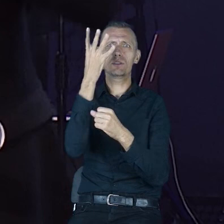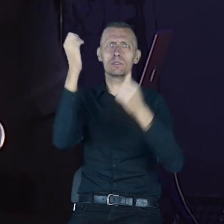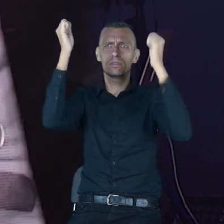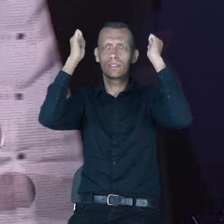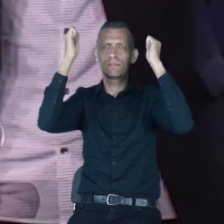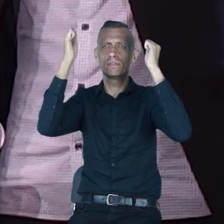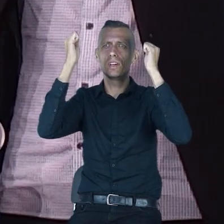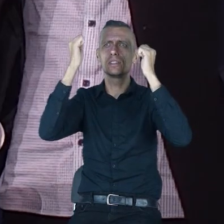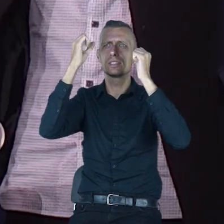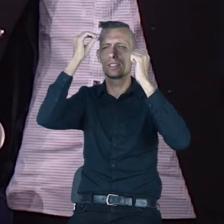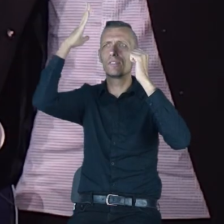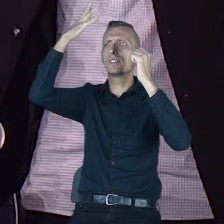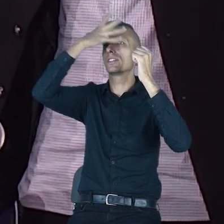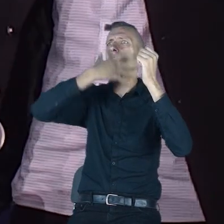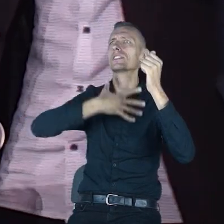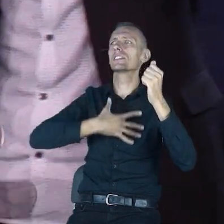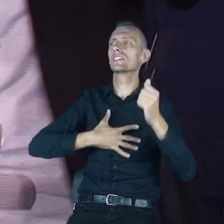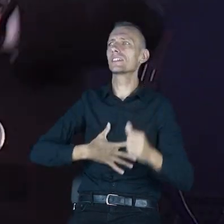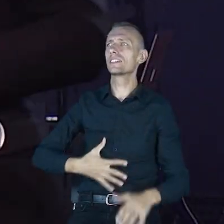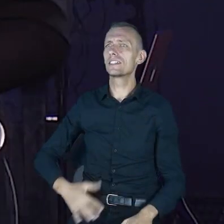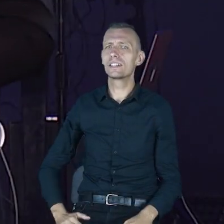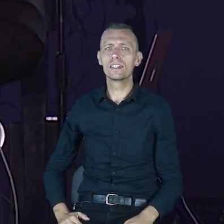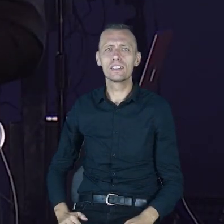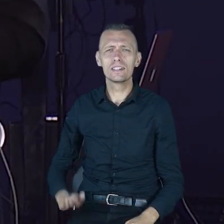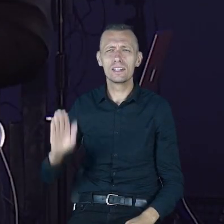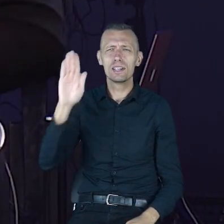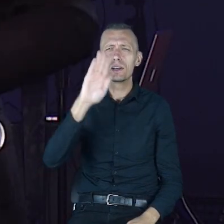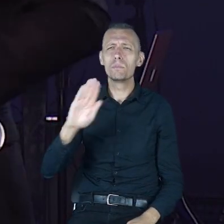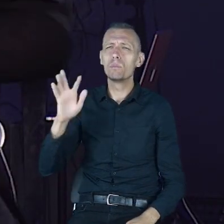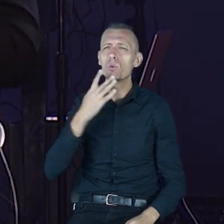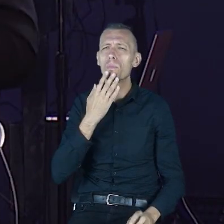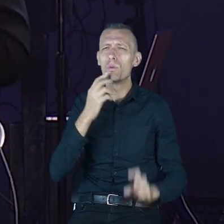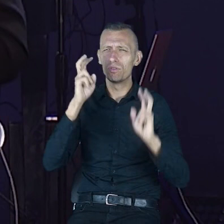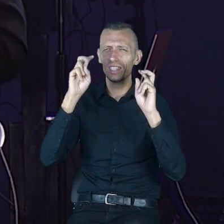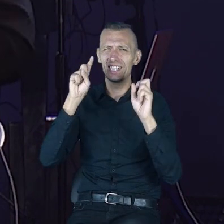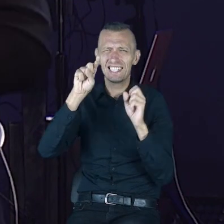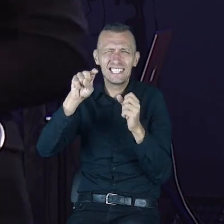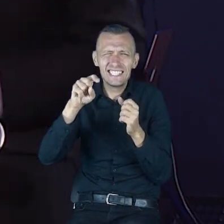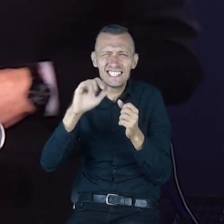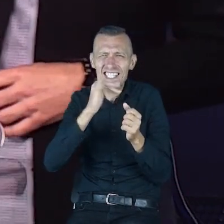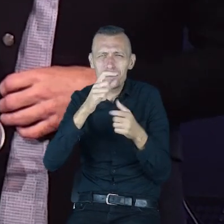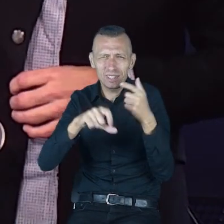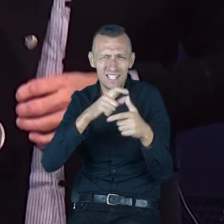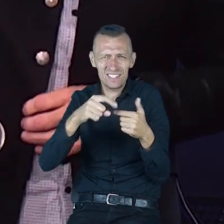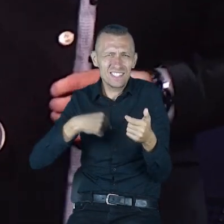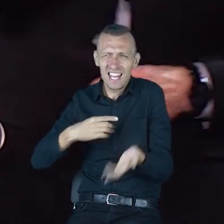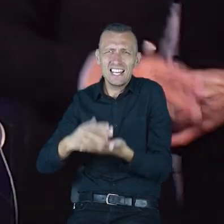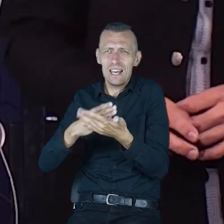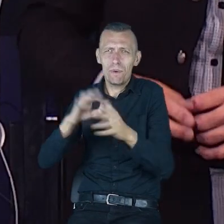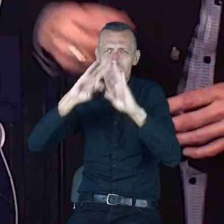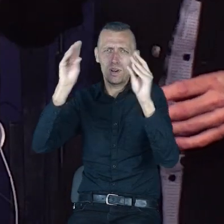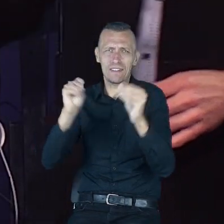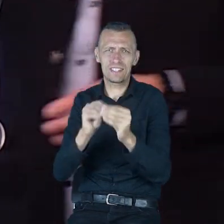ja gwarantuję to, czego ty sama nie zrobisz. To nie jest religia Dalekiego